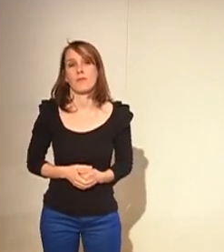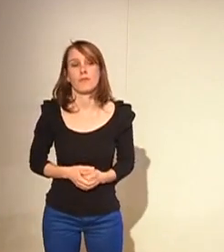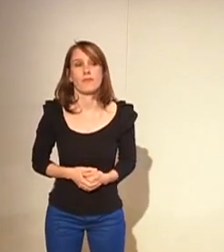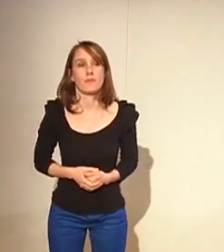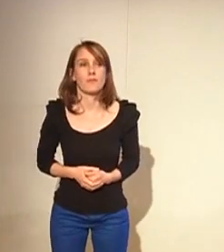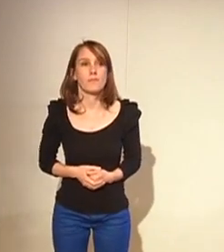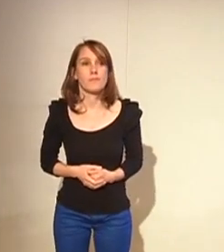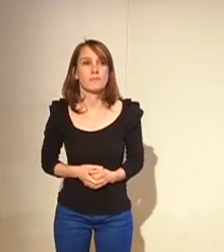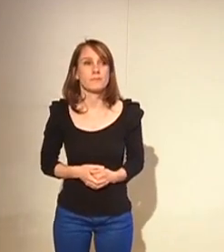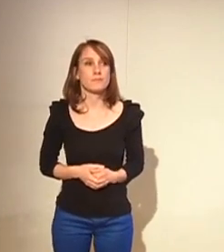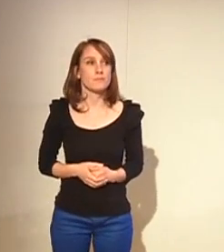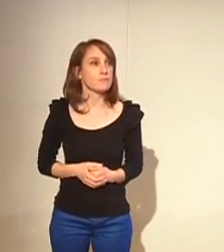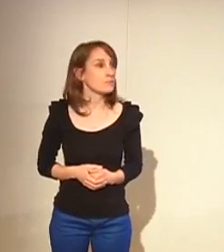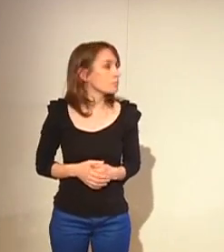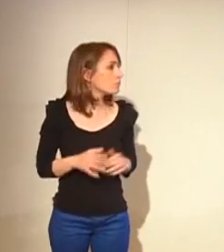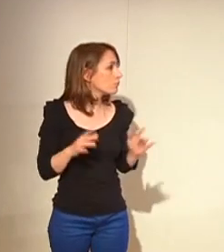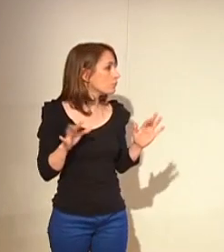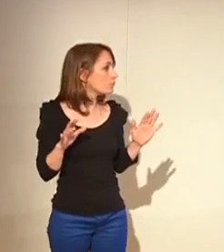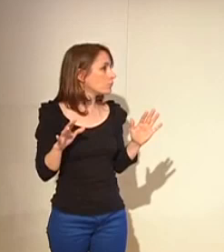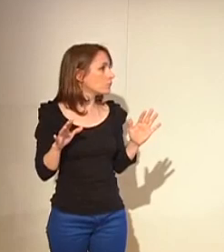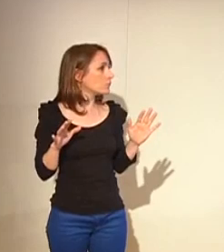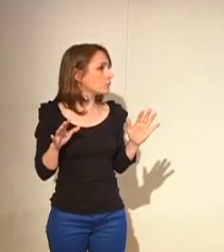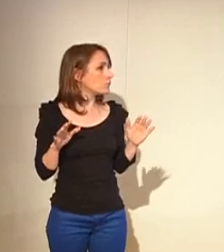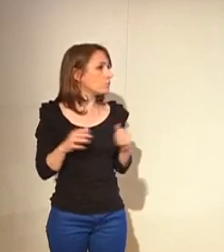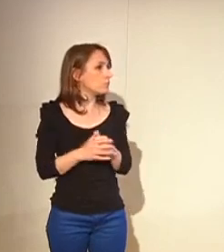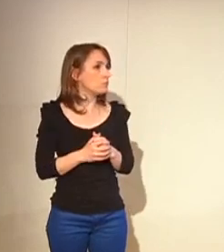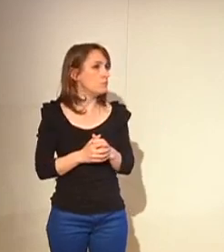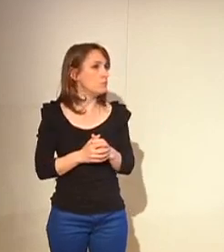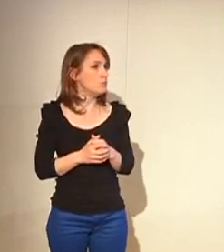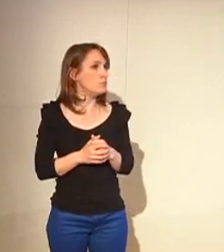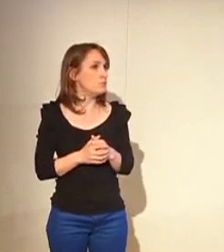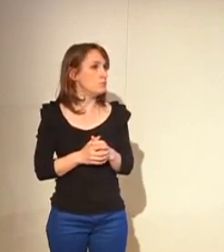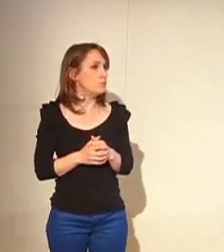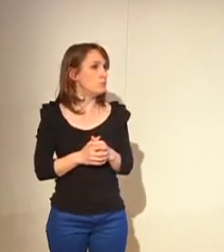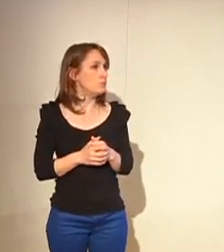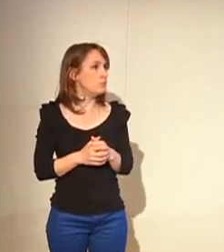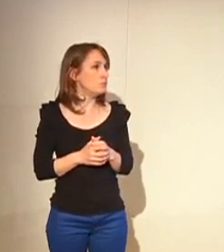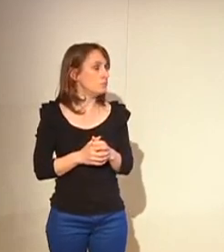Safar et c'est un scrutin